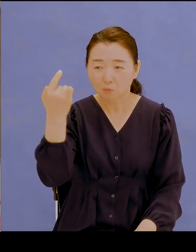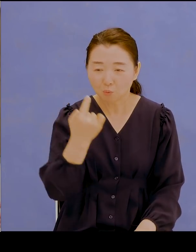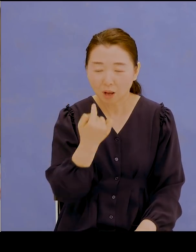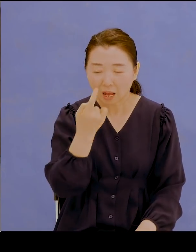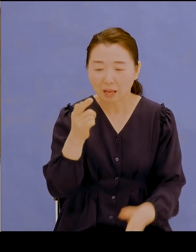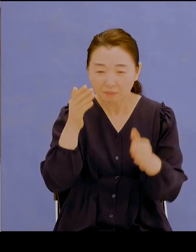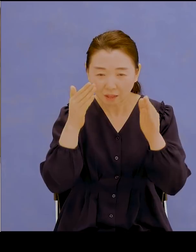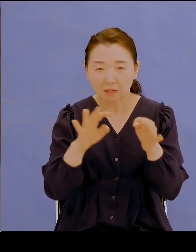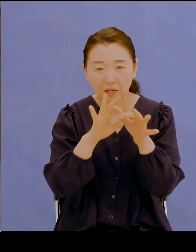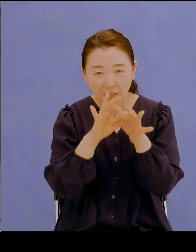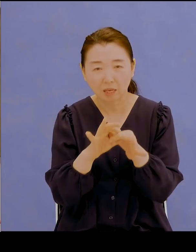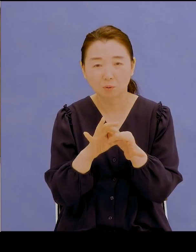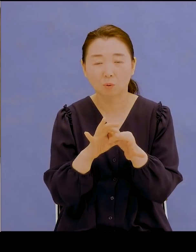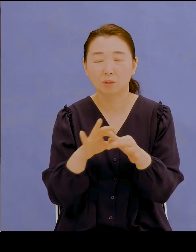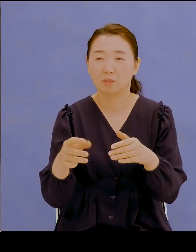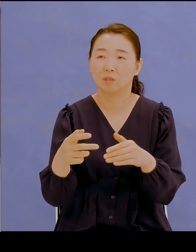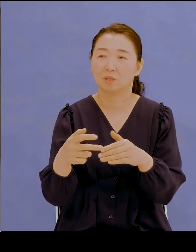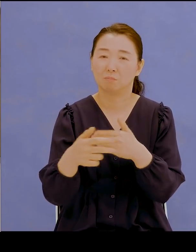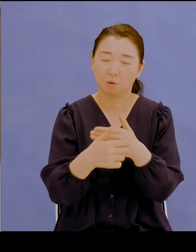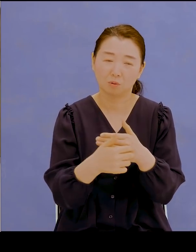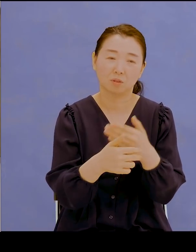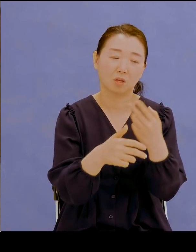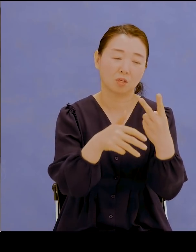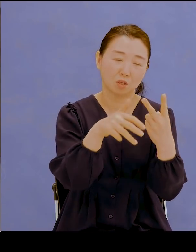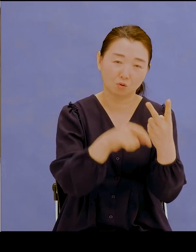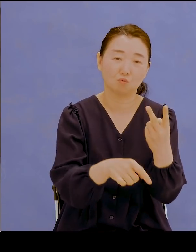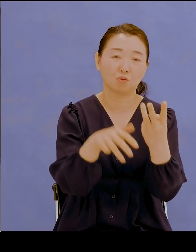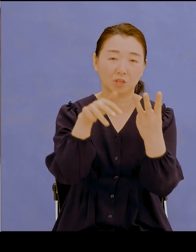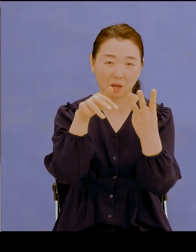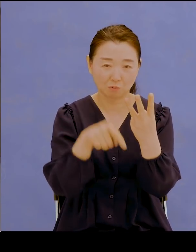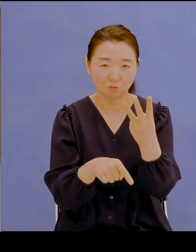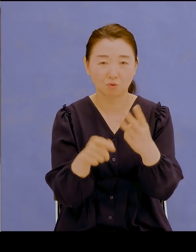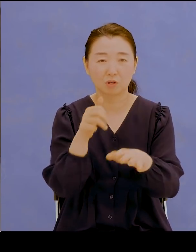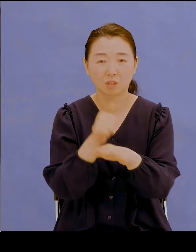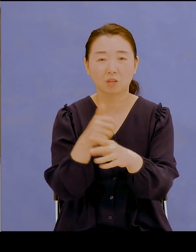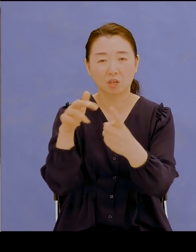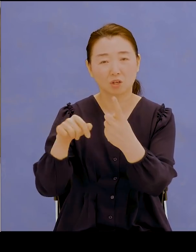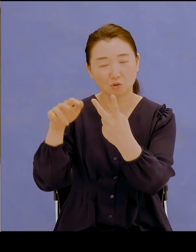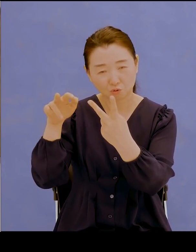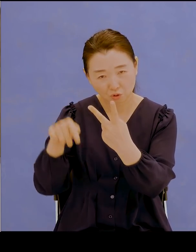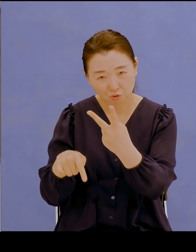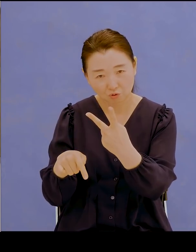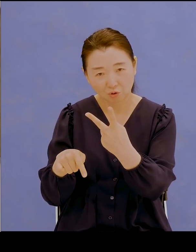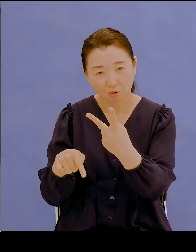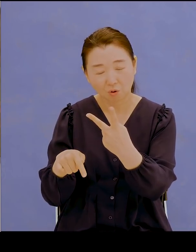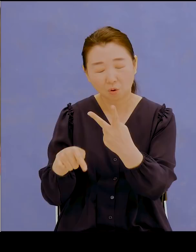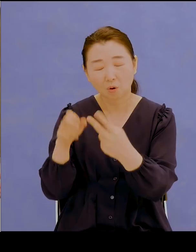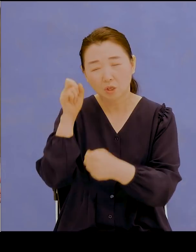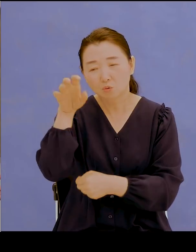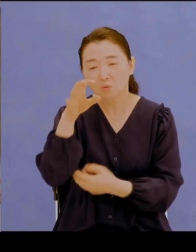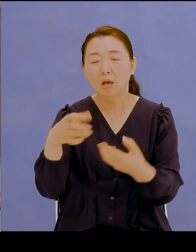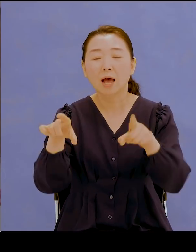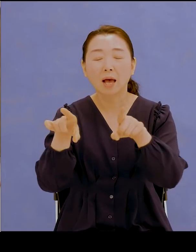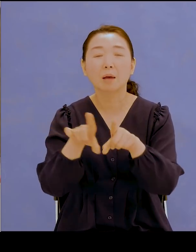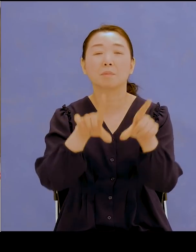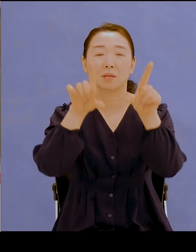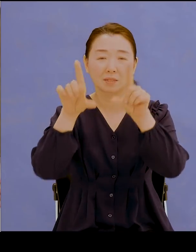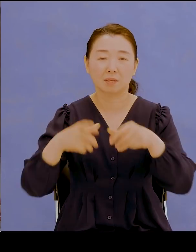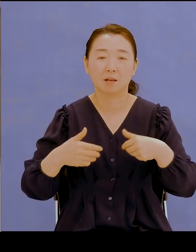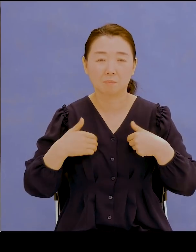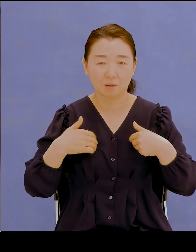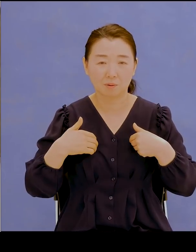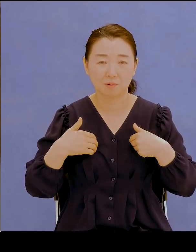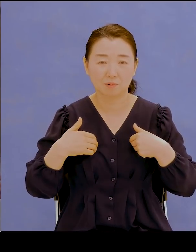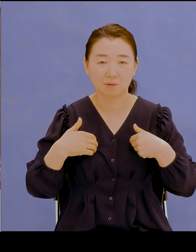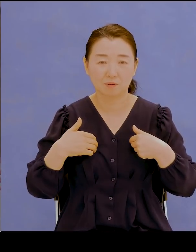그러니까 네. 뭐 이 병원에서 2주, 뭐 3주 이렇게 하고 나중에 한 1, 2주는 어느 합숙장이 있어요. 거기서